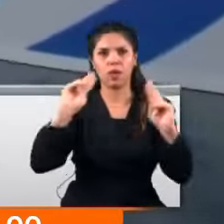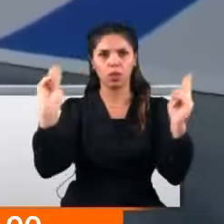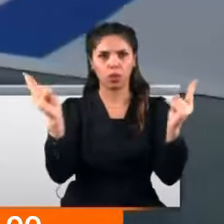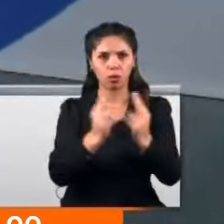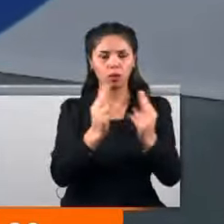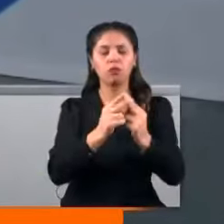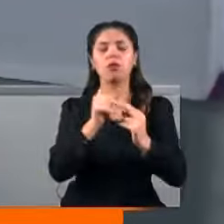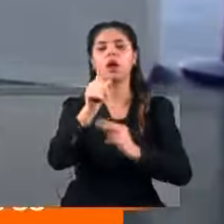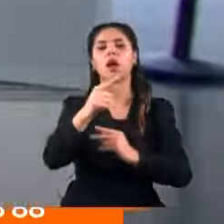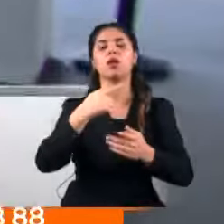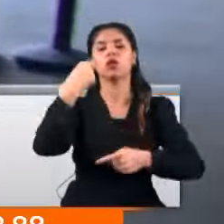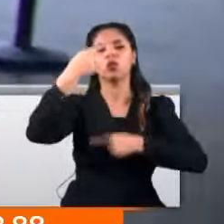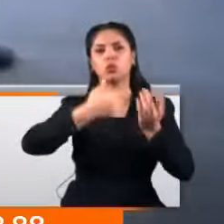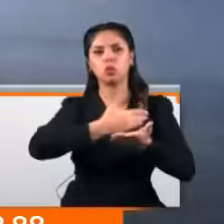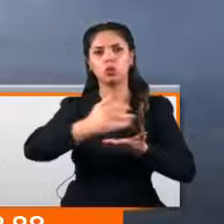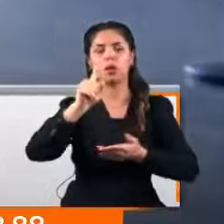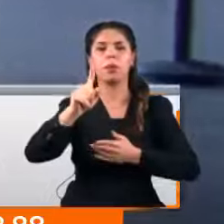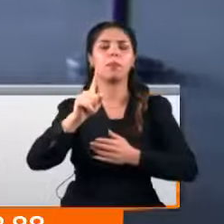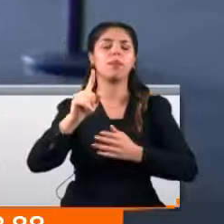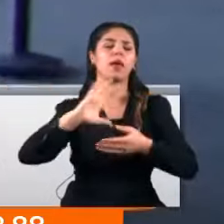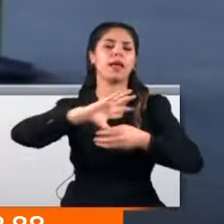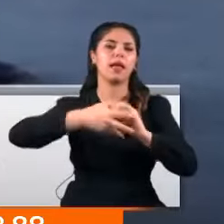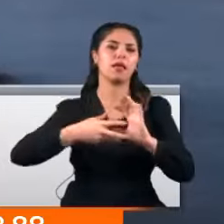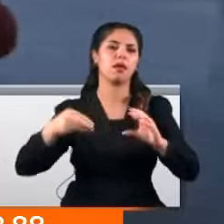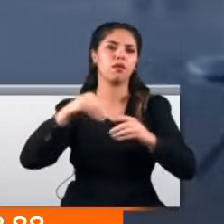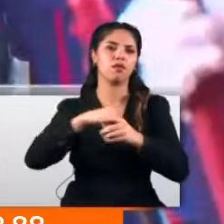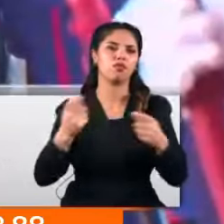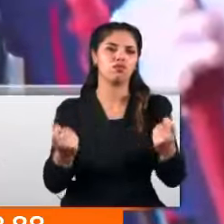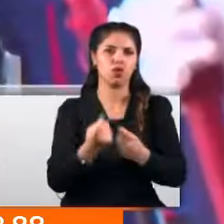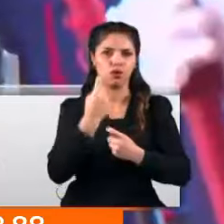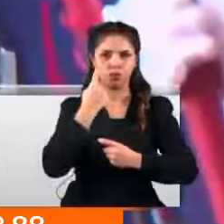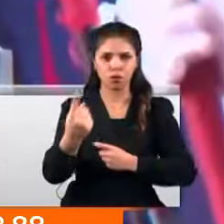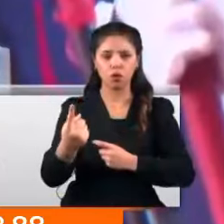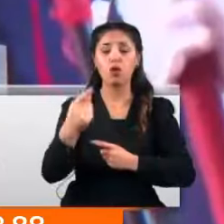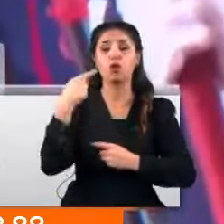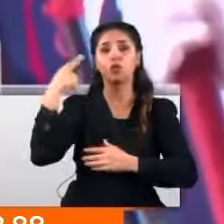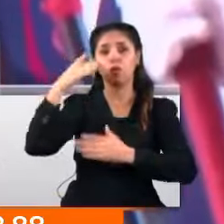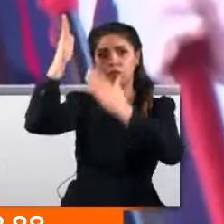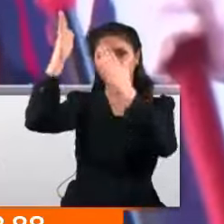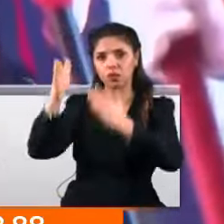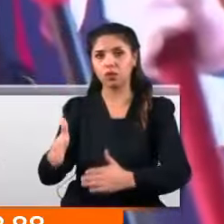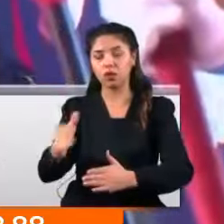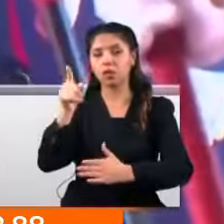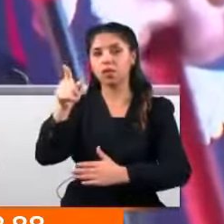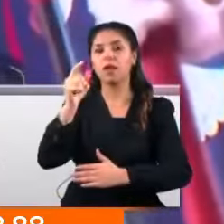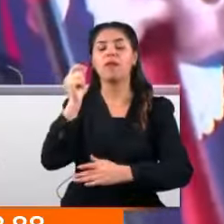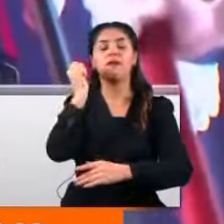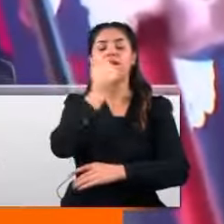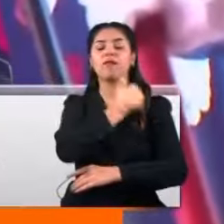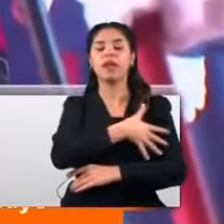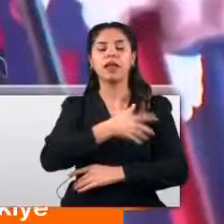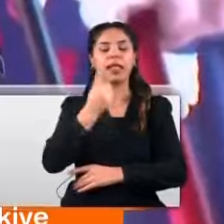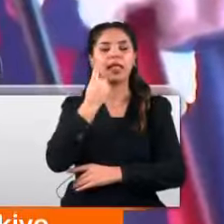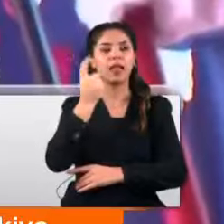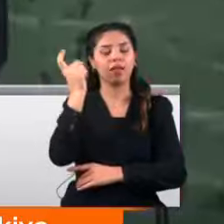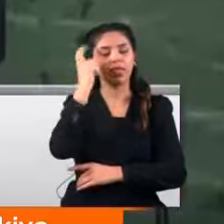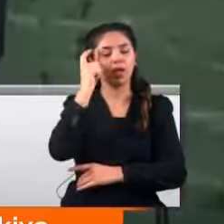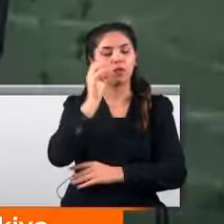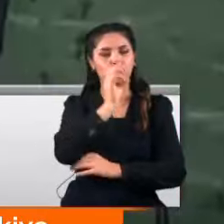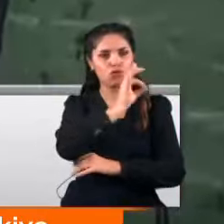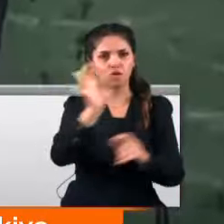dosyasındaki başlıklarsa İsrail'in Gazze ve Lübnan saldırıları ve dünyaya bir kez daha yapacağı Filistin devletinin tanınması